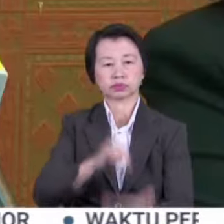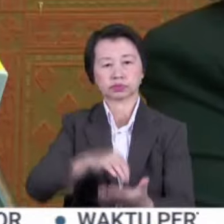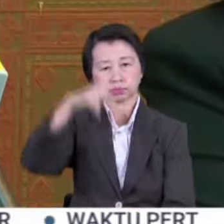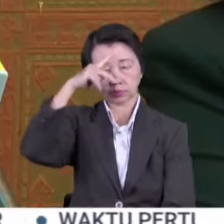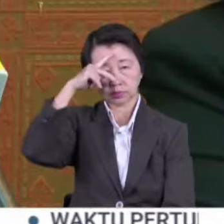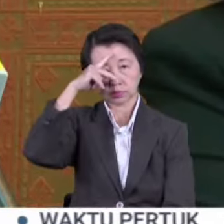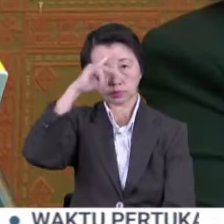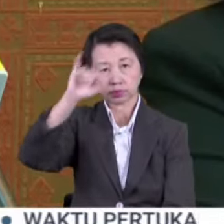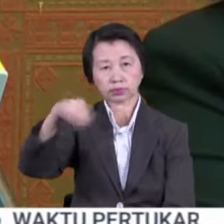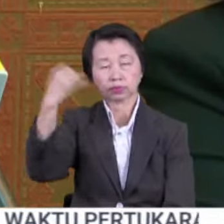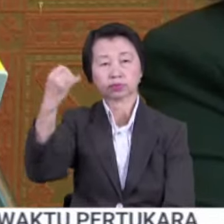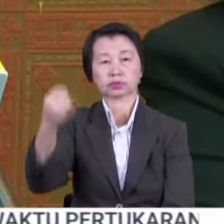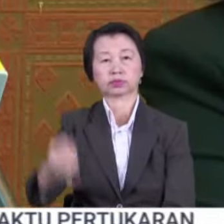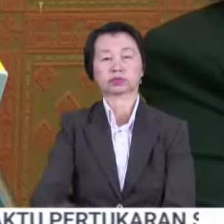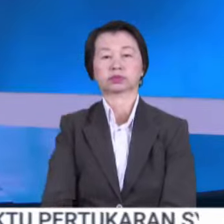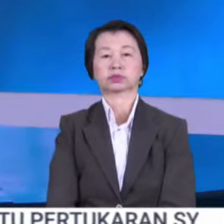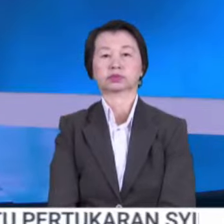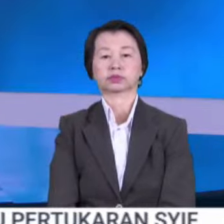Putra Jaya